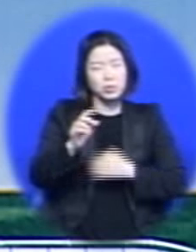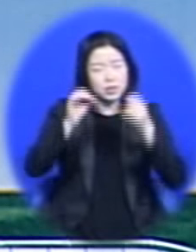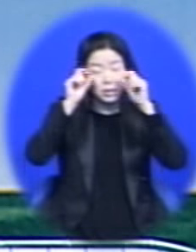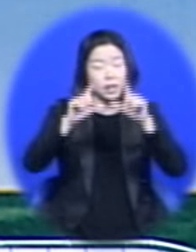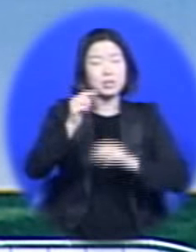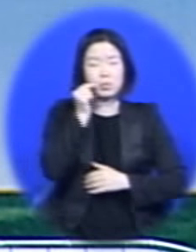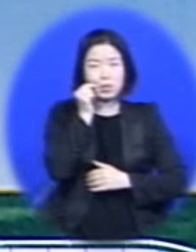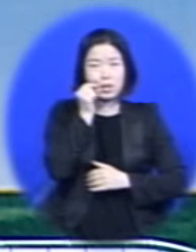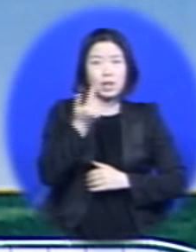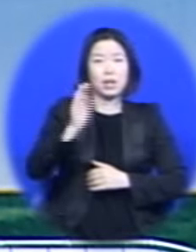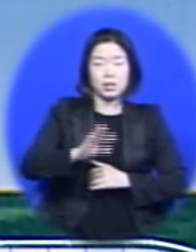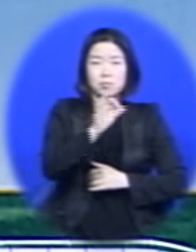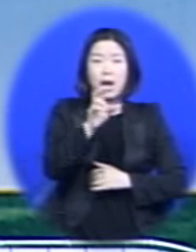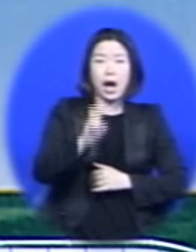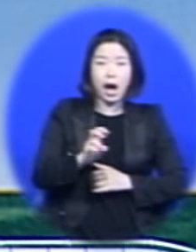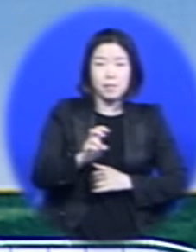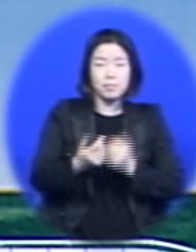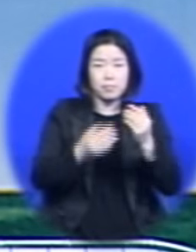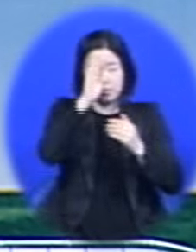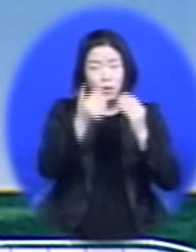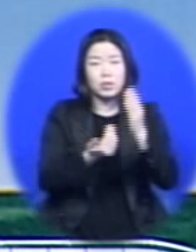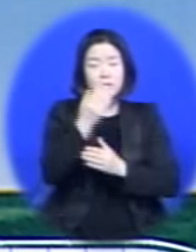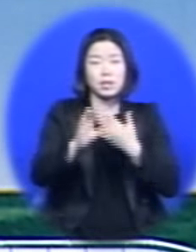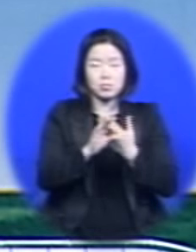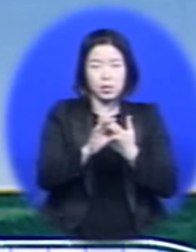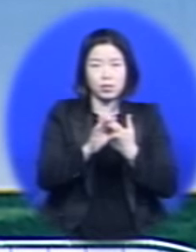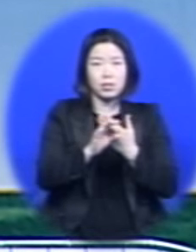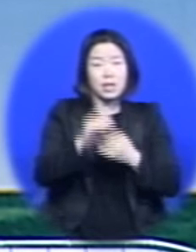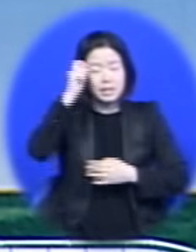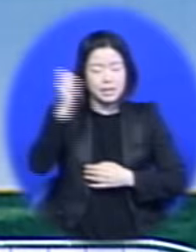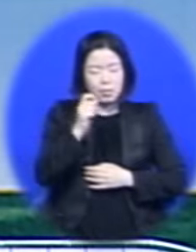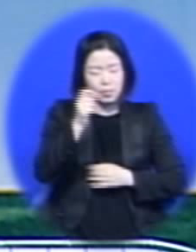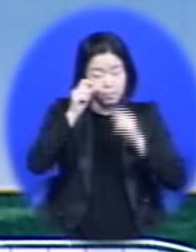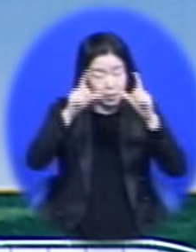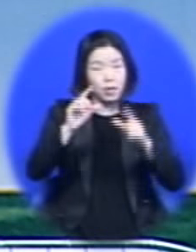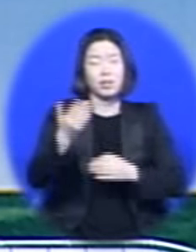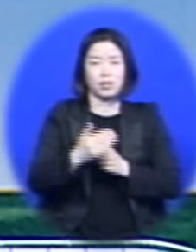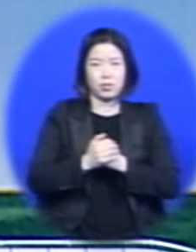걸리고 나면 아주 새벽기도 체질이 되어버려요. 철야기도 체질이 됩니다.